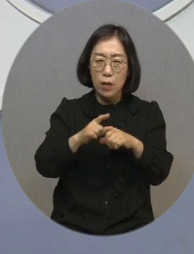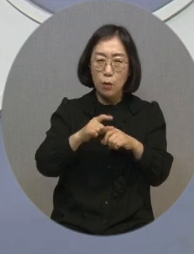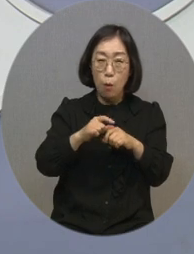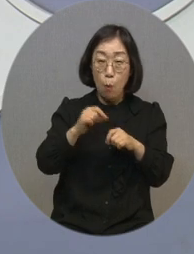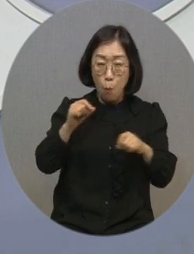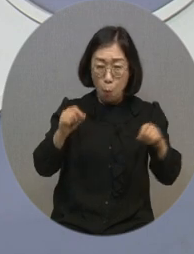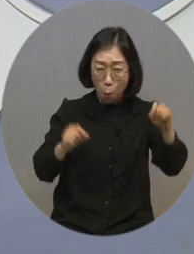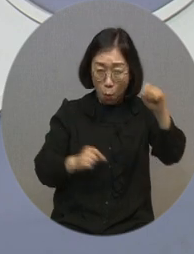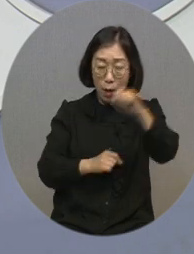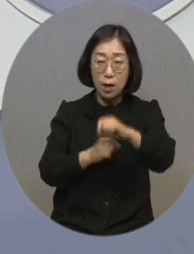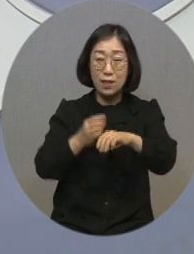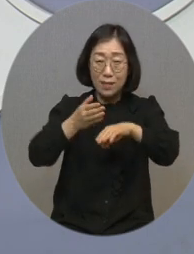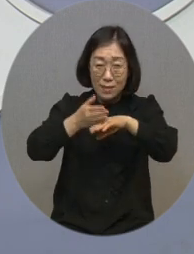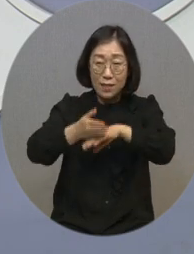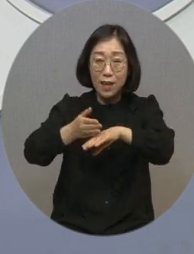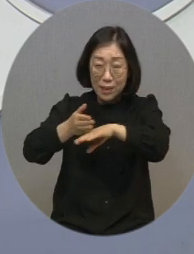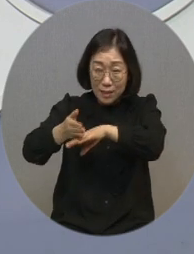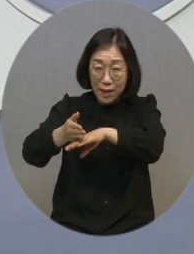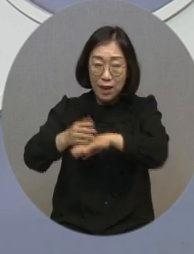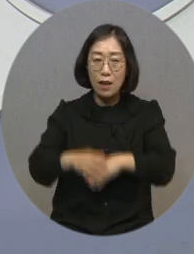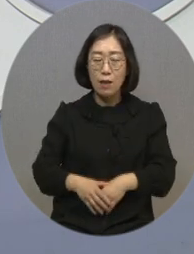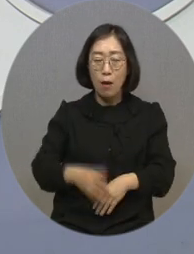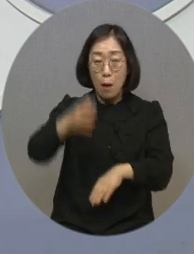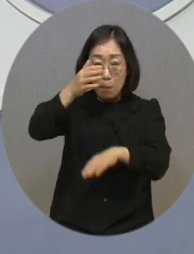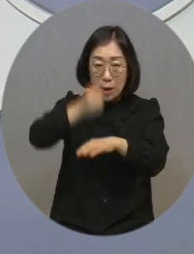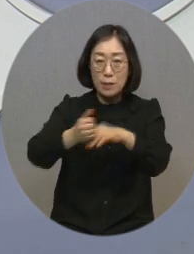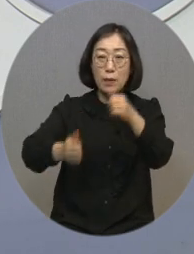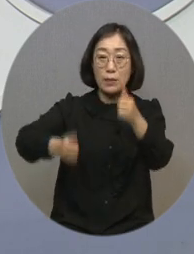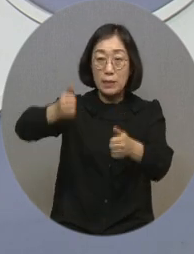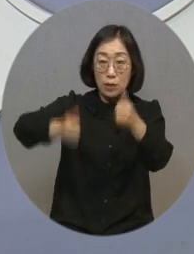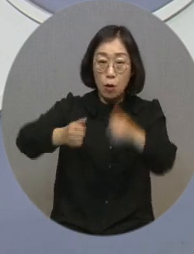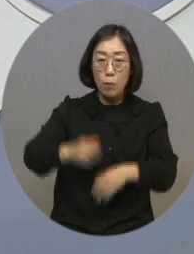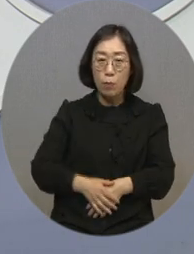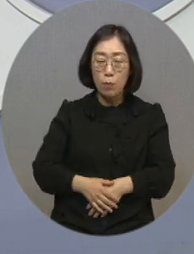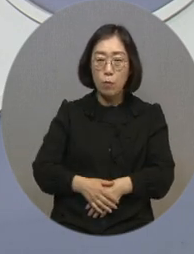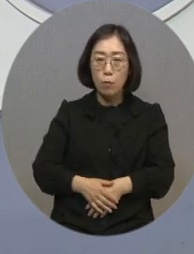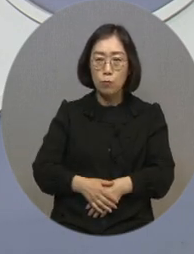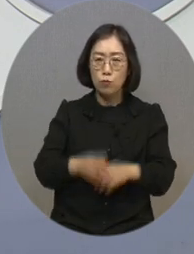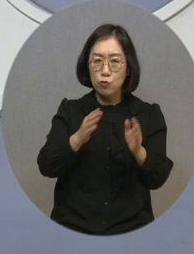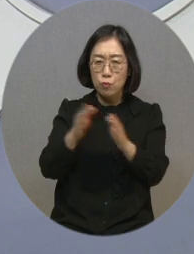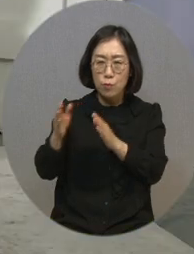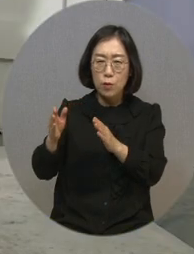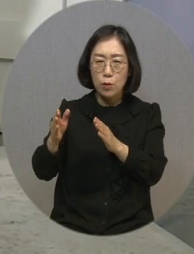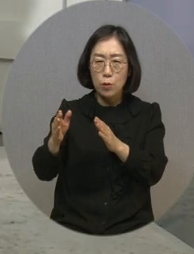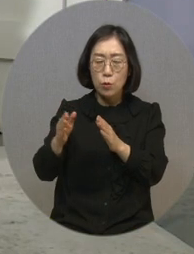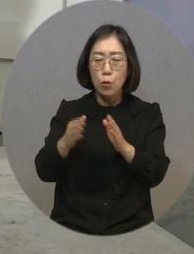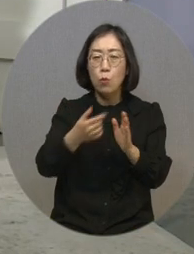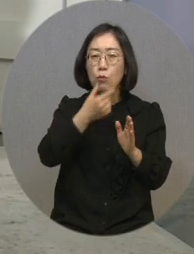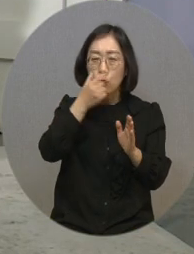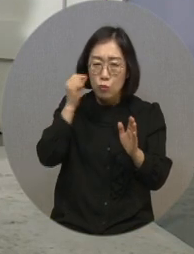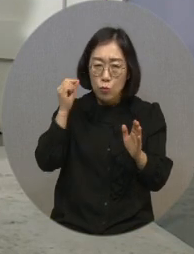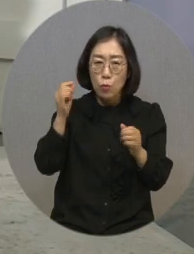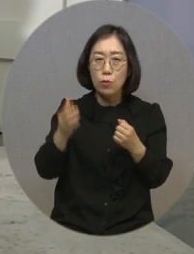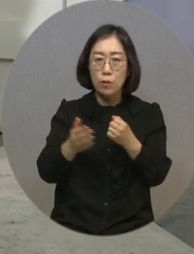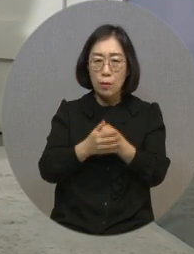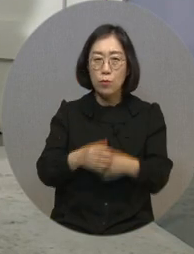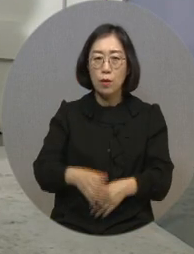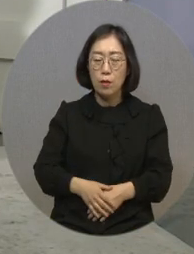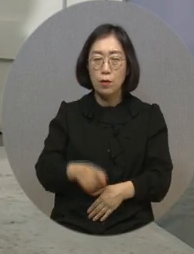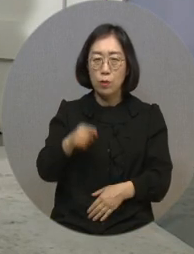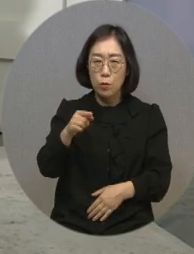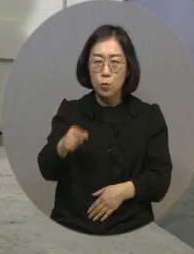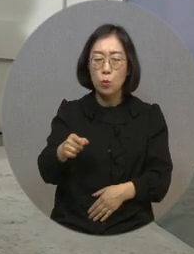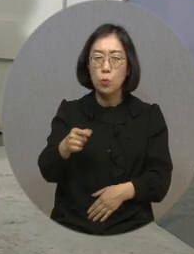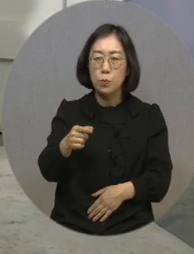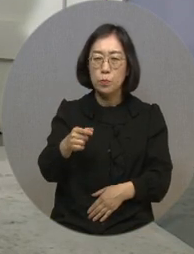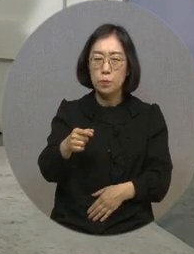하면서 준비, 마지막 시험에 대한 준비를 이제 좀 소홀했던 것 같아서 아마 그것 때문에 이제